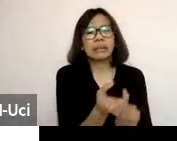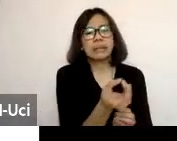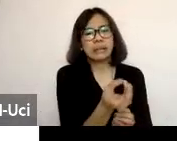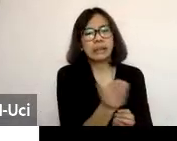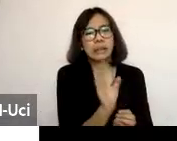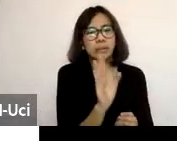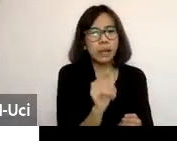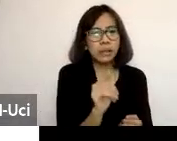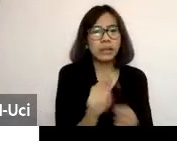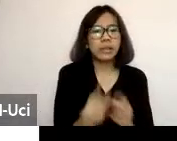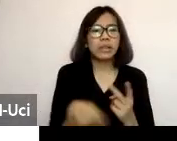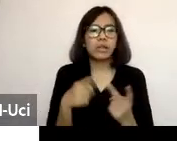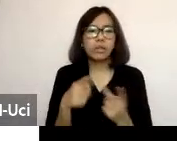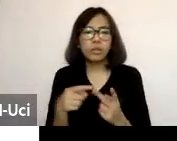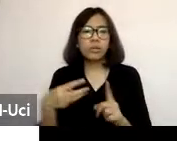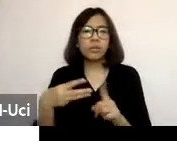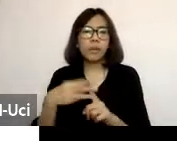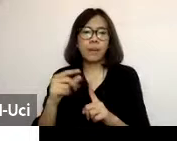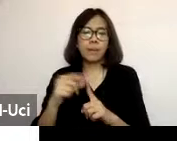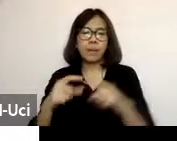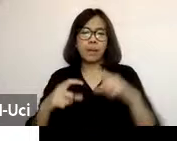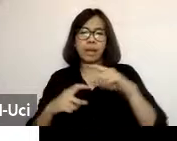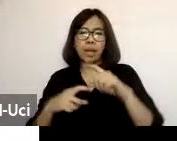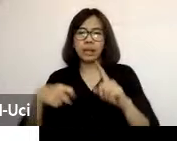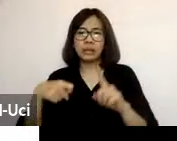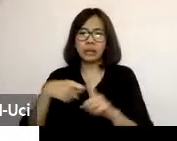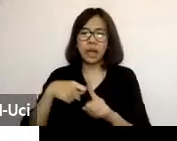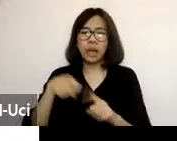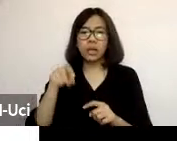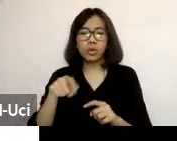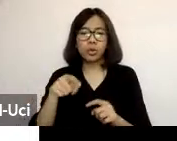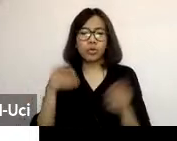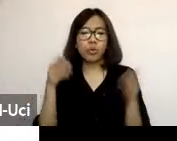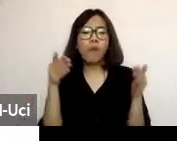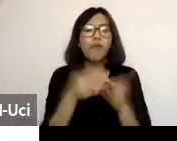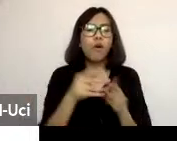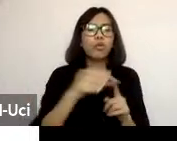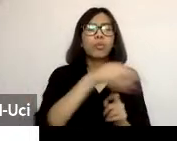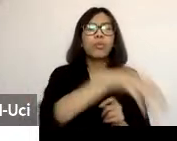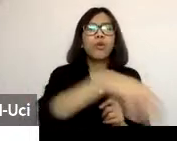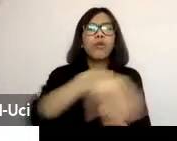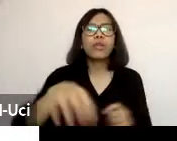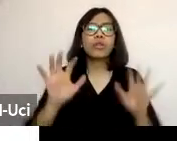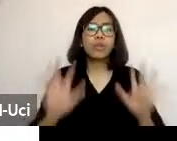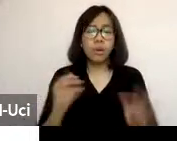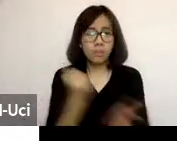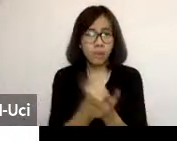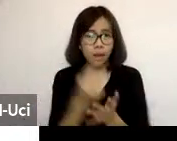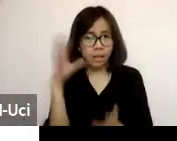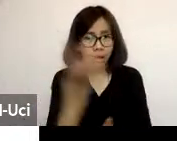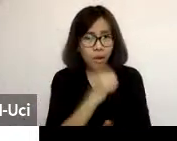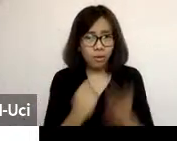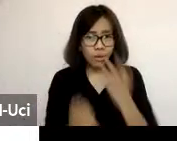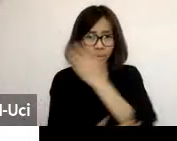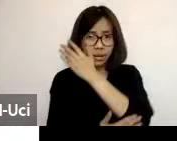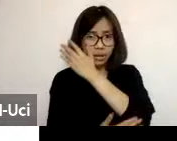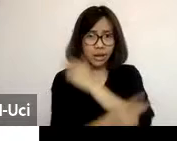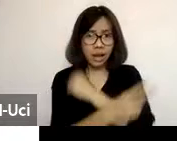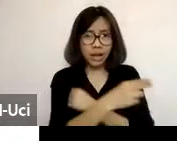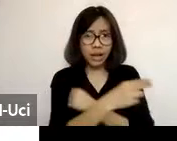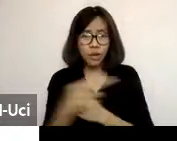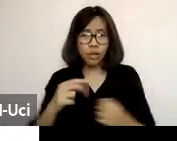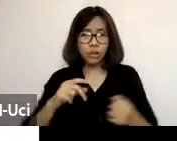apalagi sekarang dasarnya provinsi pada negara kita negara kepulauan Bagaimana mungkin di laut